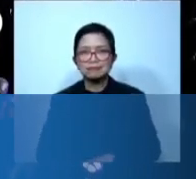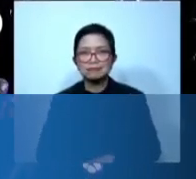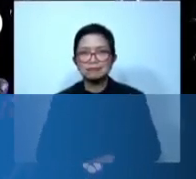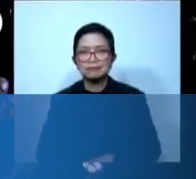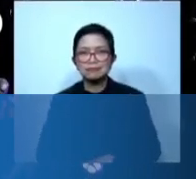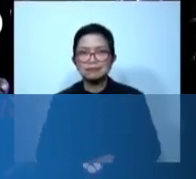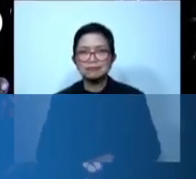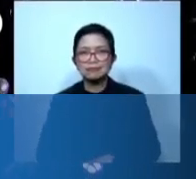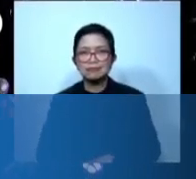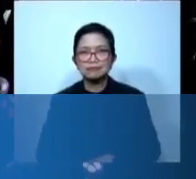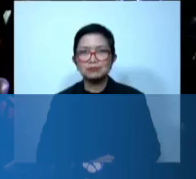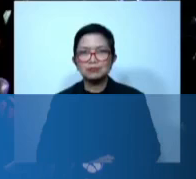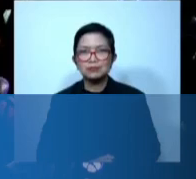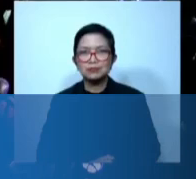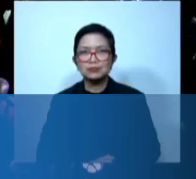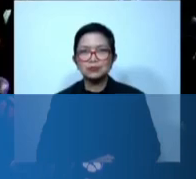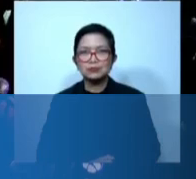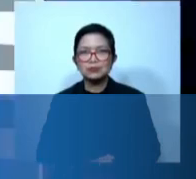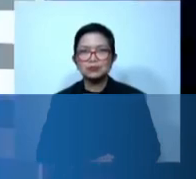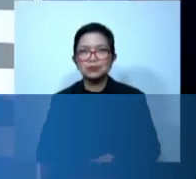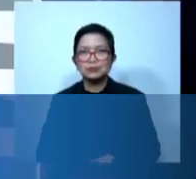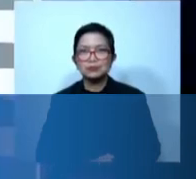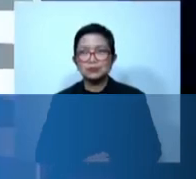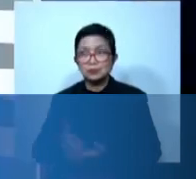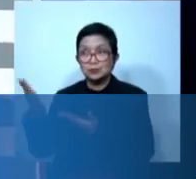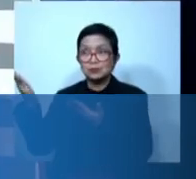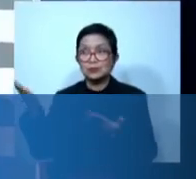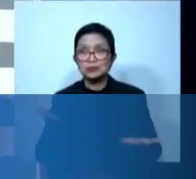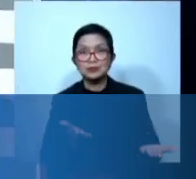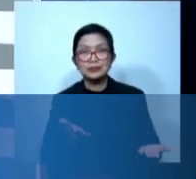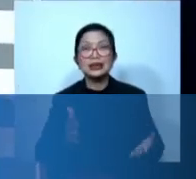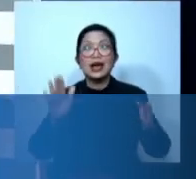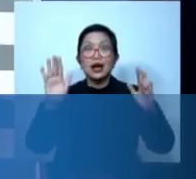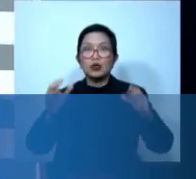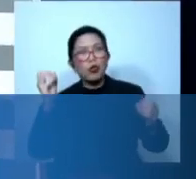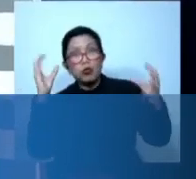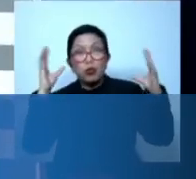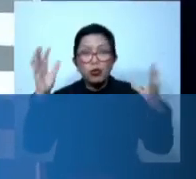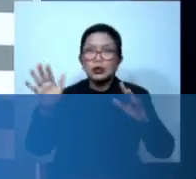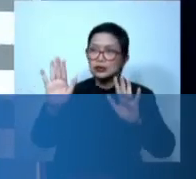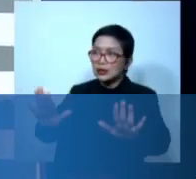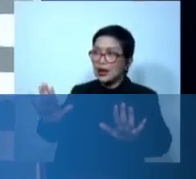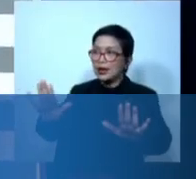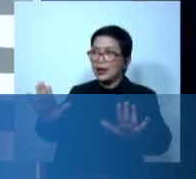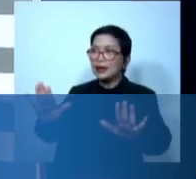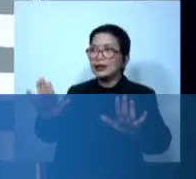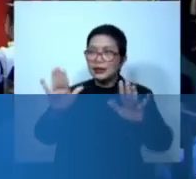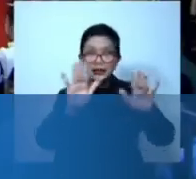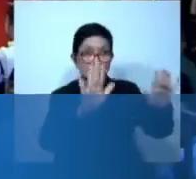tempat. Berikutnya kami persilakan. Harap tenang. Harap tenang. Harap tenang. Harap tenang para pendukung, harap tenang.